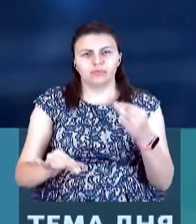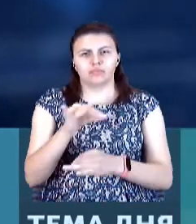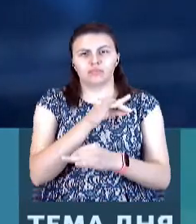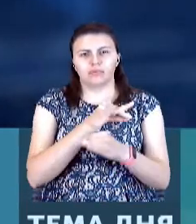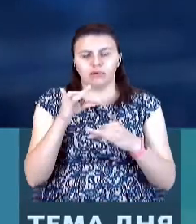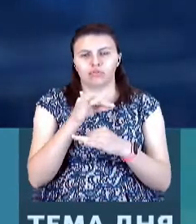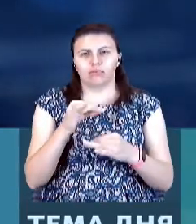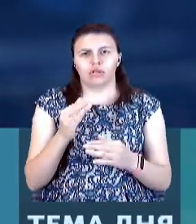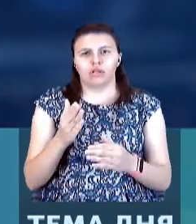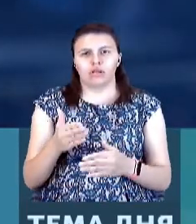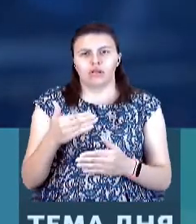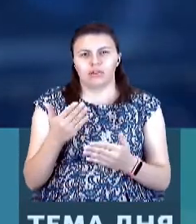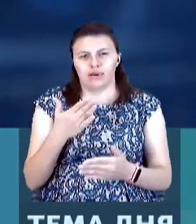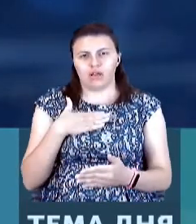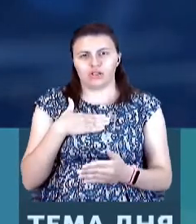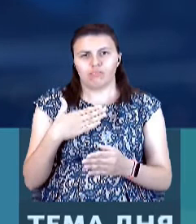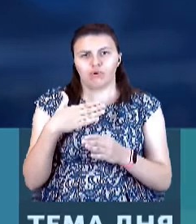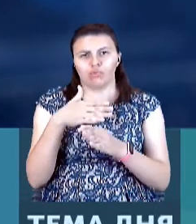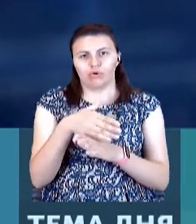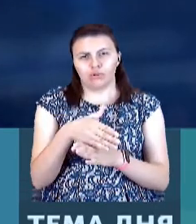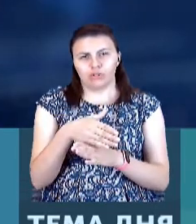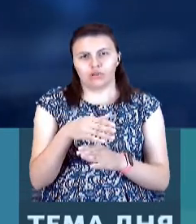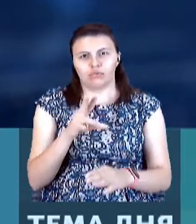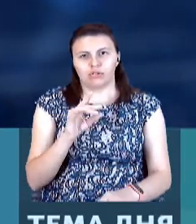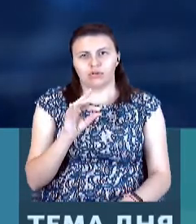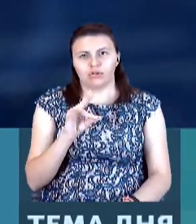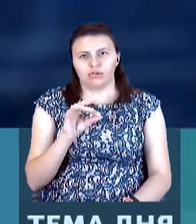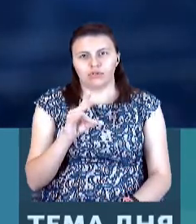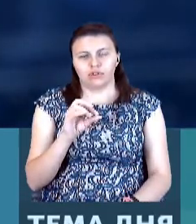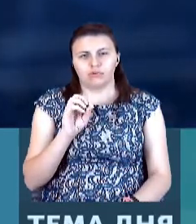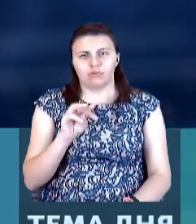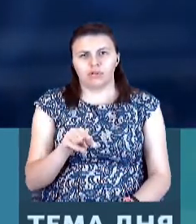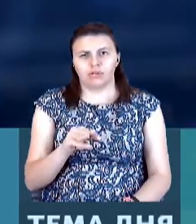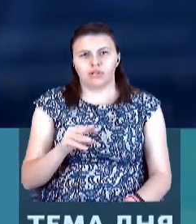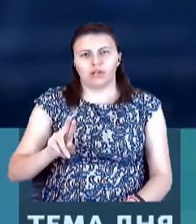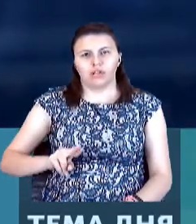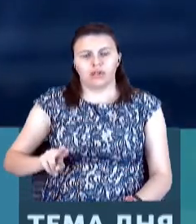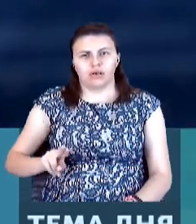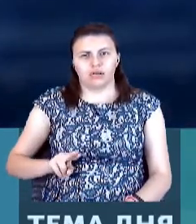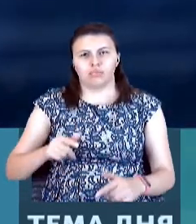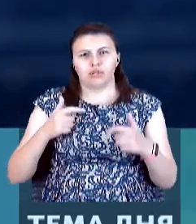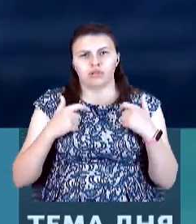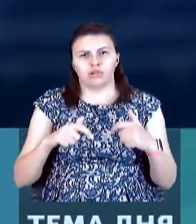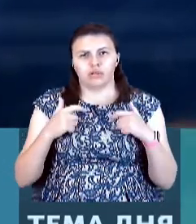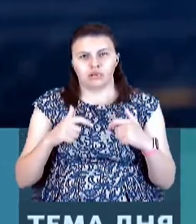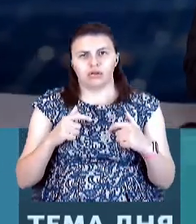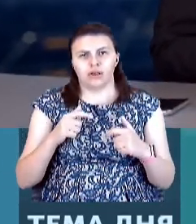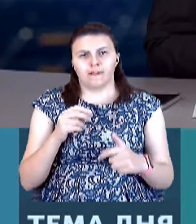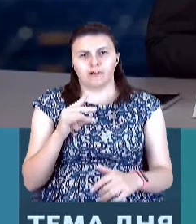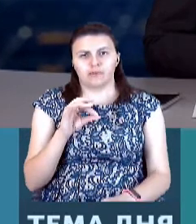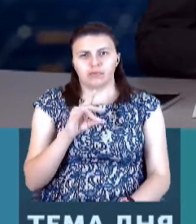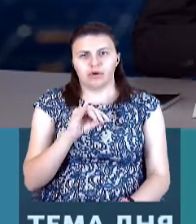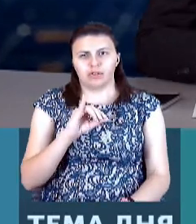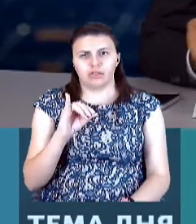з нашим наступним гостем Іллею Несходовським, директором Інституту соціально-економічної трансформації. Пане Ілля, доброго